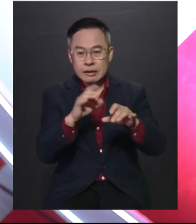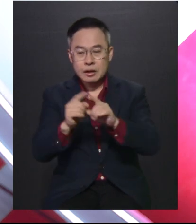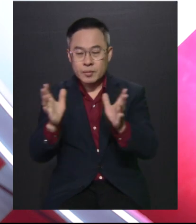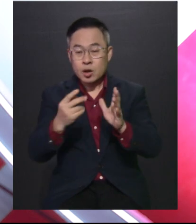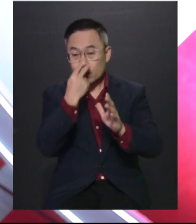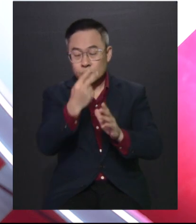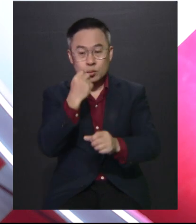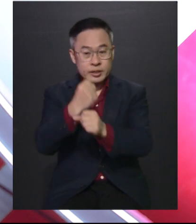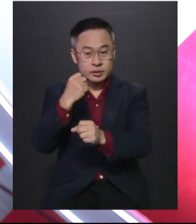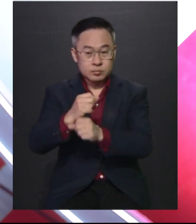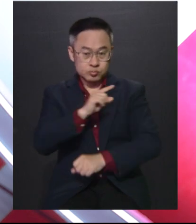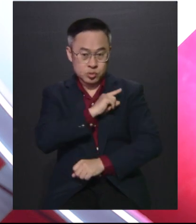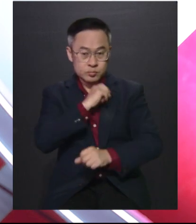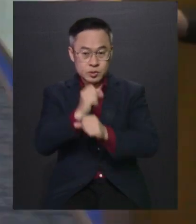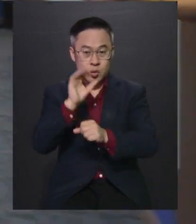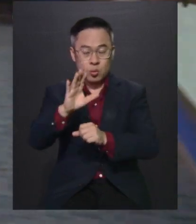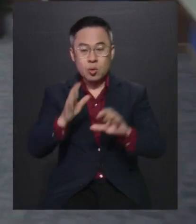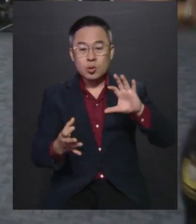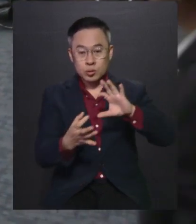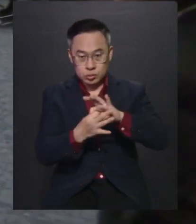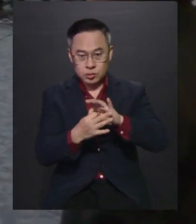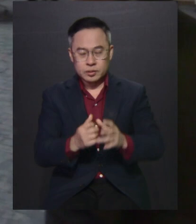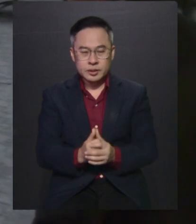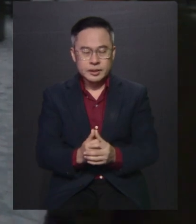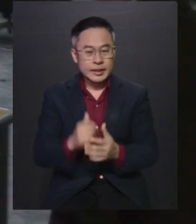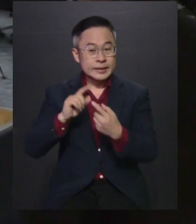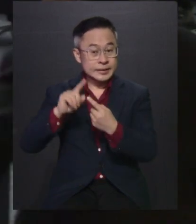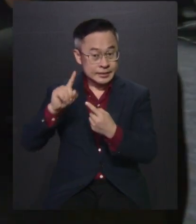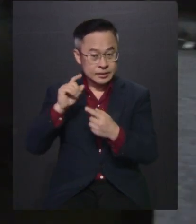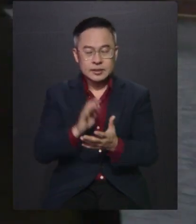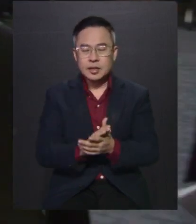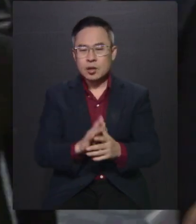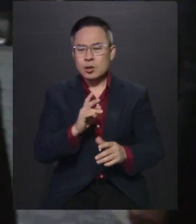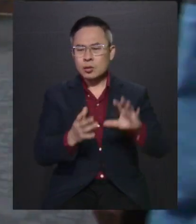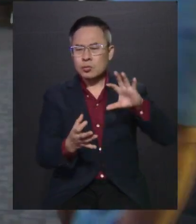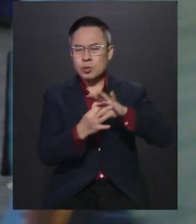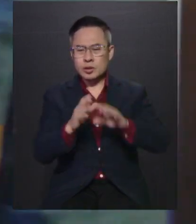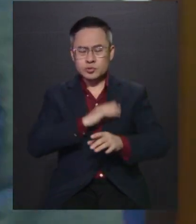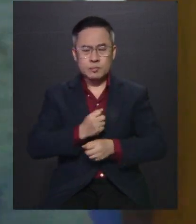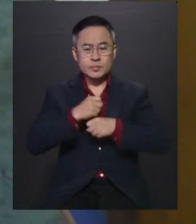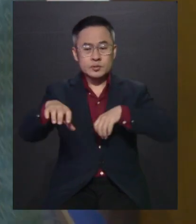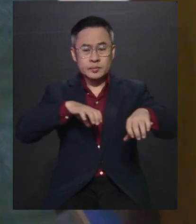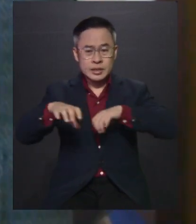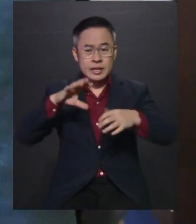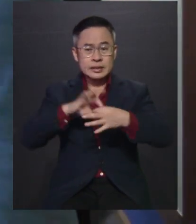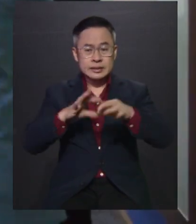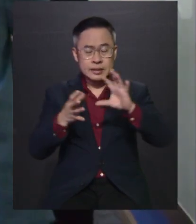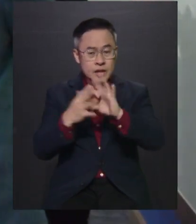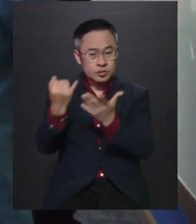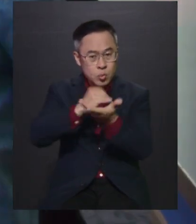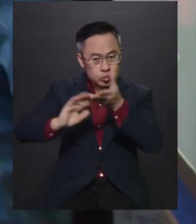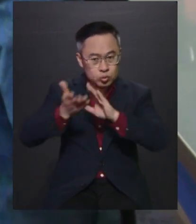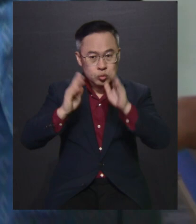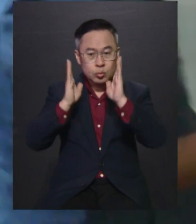กท.กันหน่อยนะครับเริ่มกันที่การเป็นเจ้าภาพครับมหกรรมกีฬาเอเชียนอินดอร์แอนด์มัลติอาร์ตเกมครับซึ่งแต่เดิ